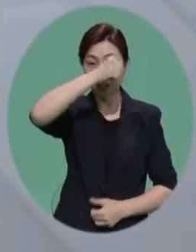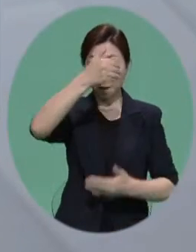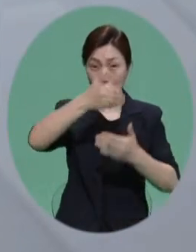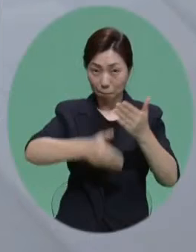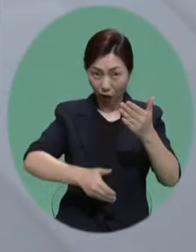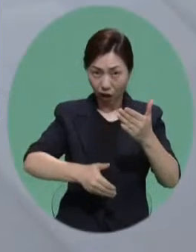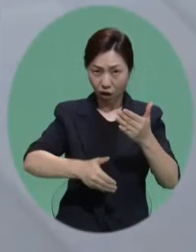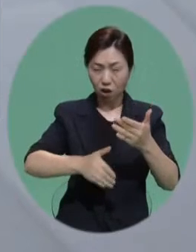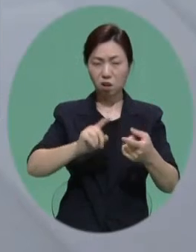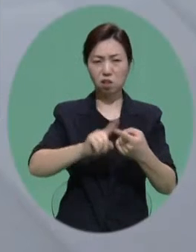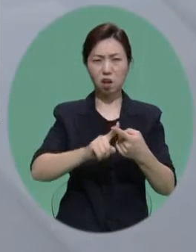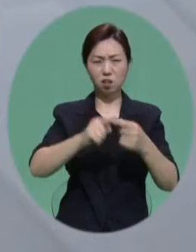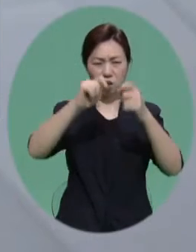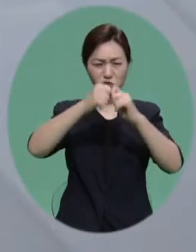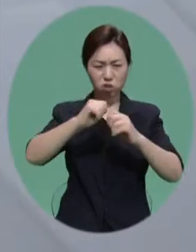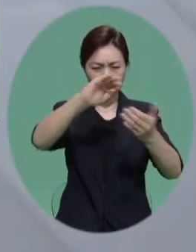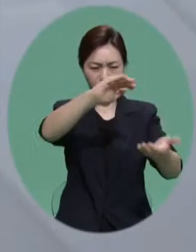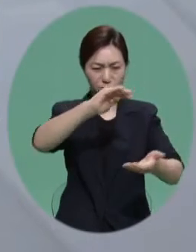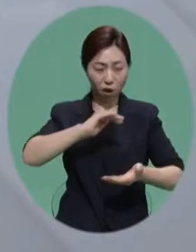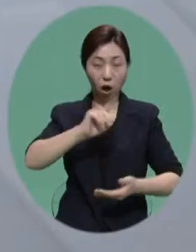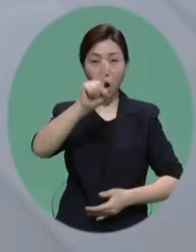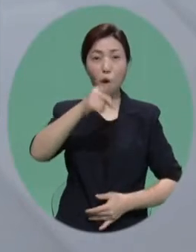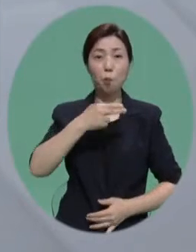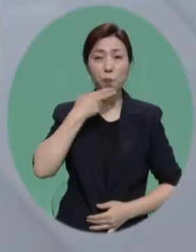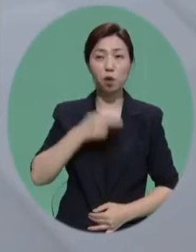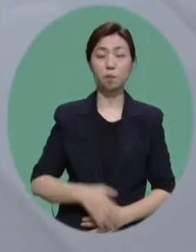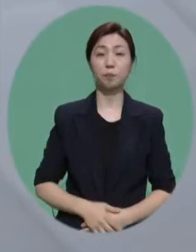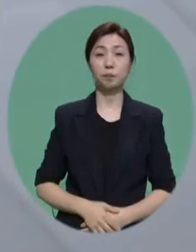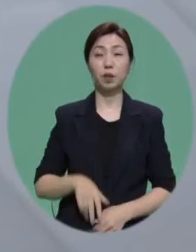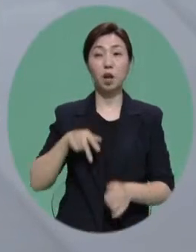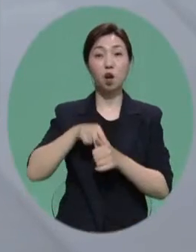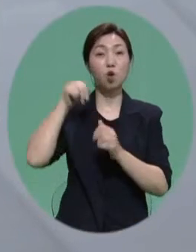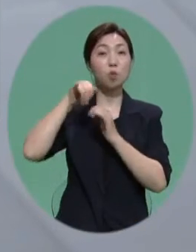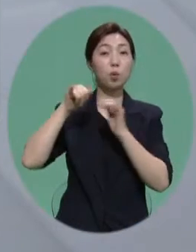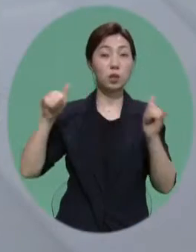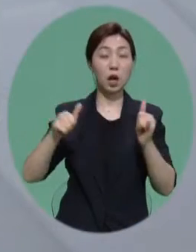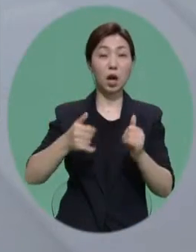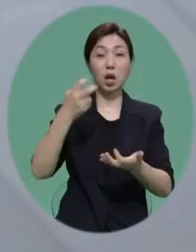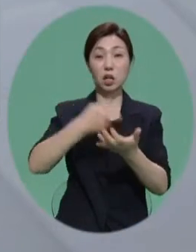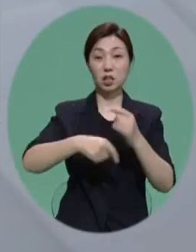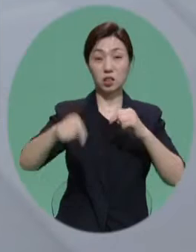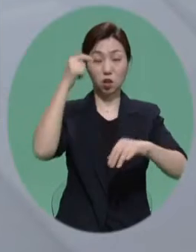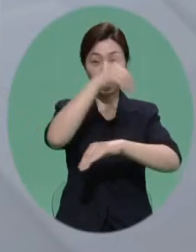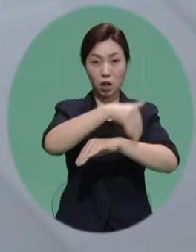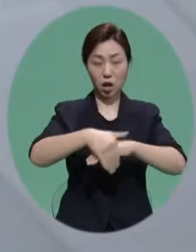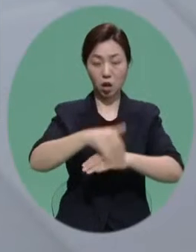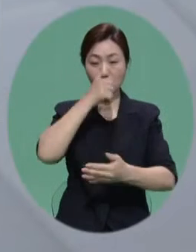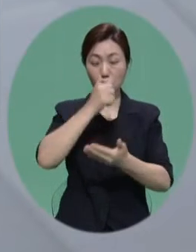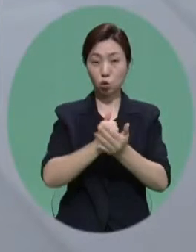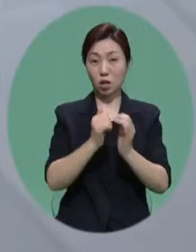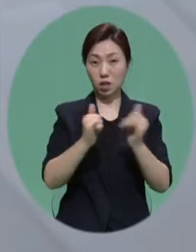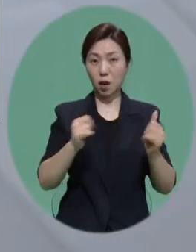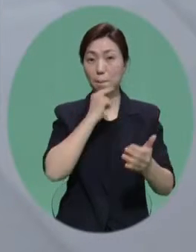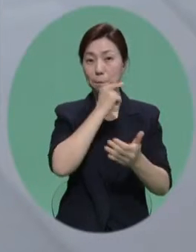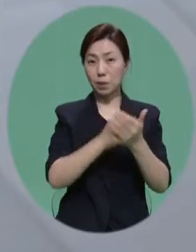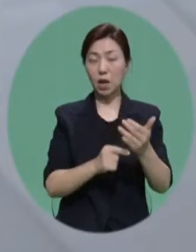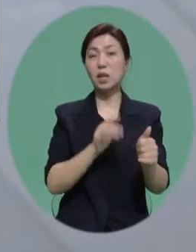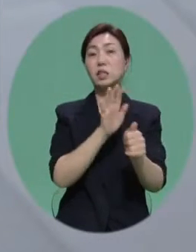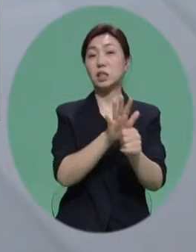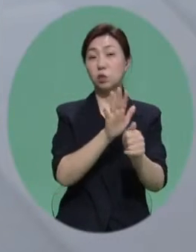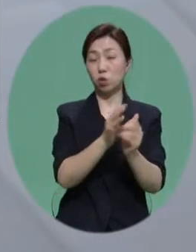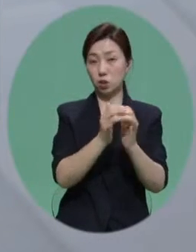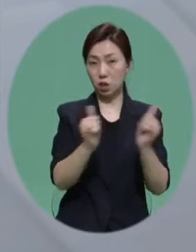한 말씀 하셨는가 같은데 우리 후보 님이 제시하신 정책 중에도 범죄피해자 보호 지원 사러 서